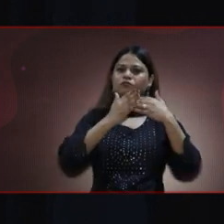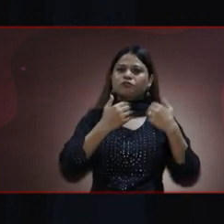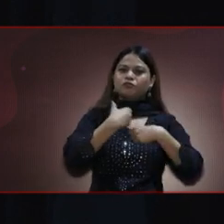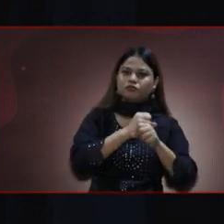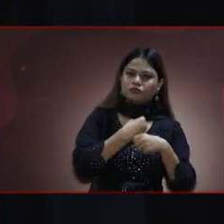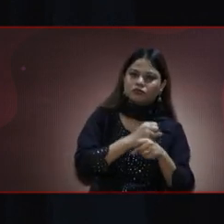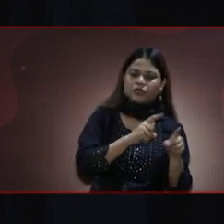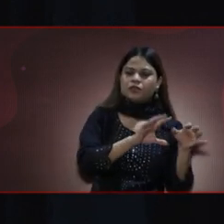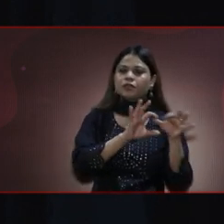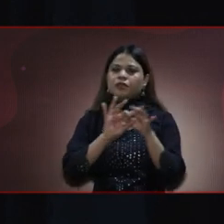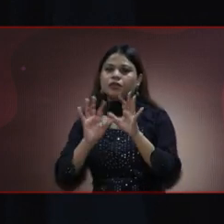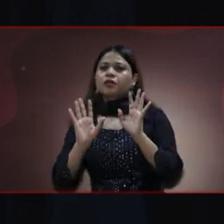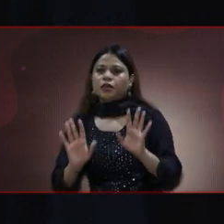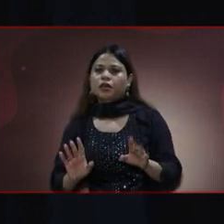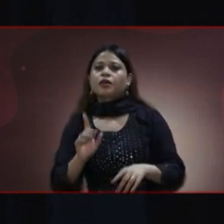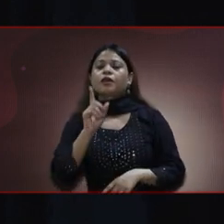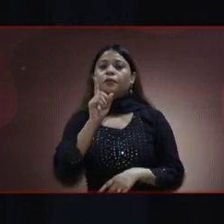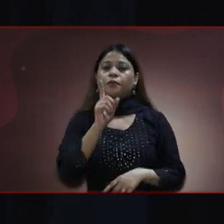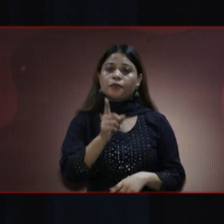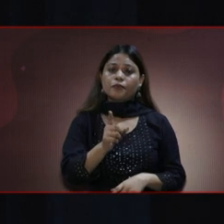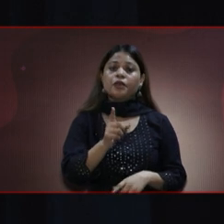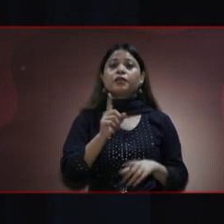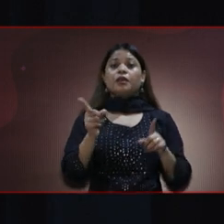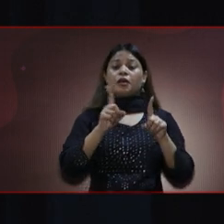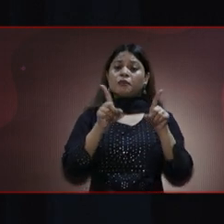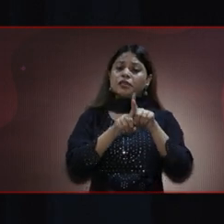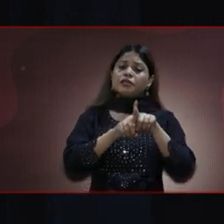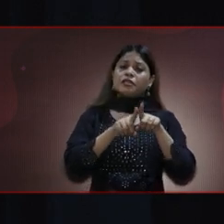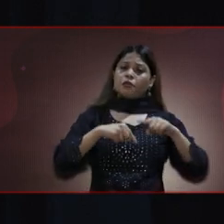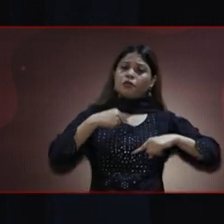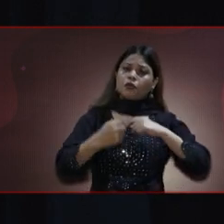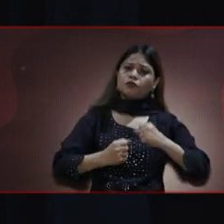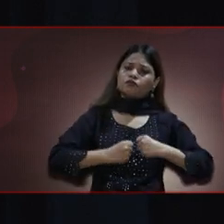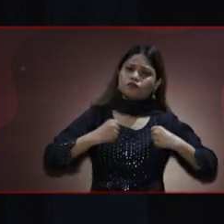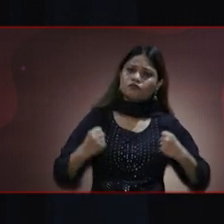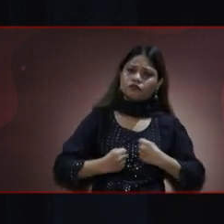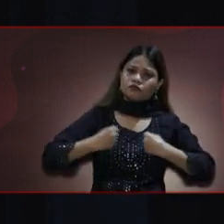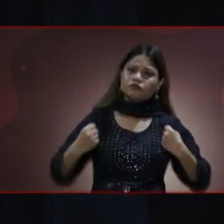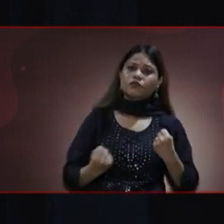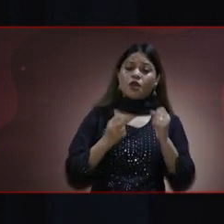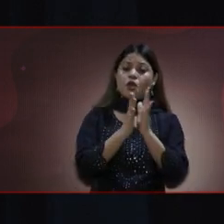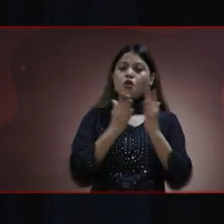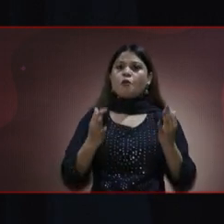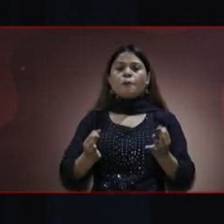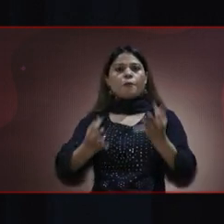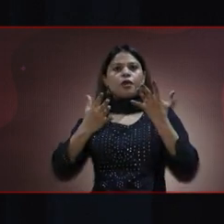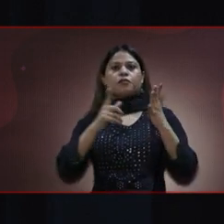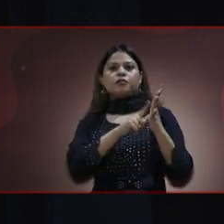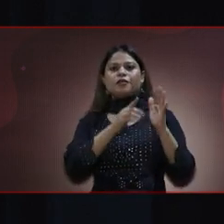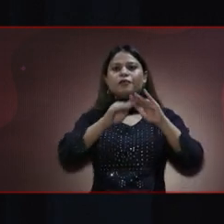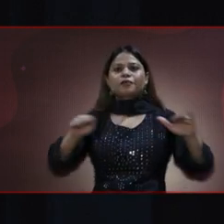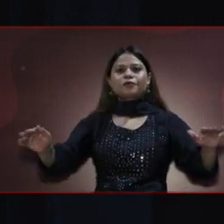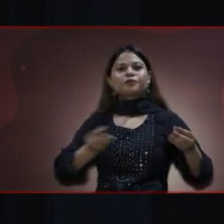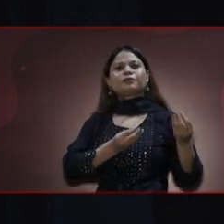हुआ है। और एनसीईआरटी की हमेशा कोशिश रही है कि सबसे बेहतरीन किताबें हमारे बच्चों के